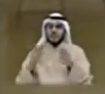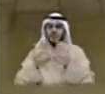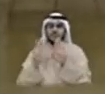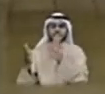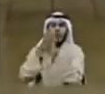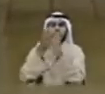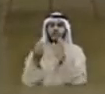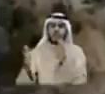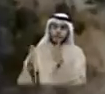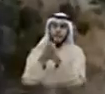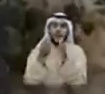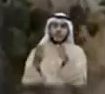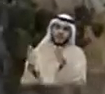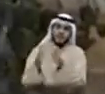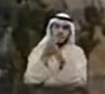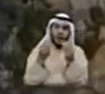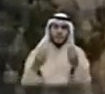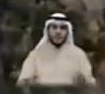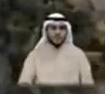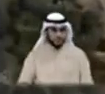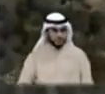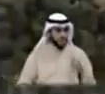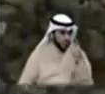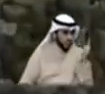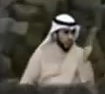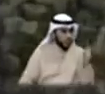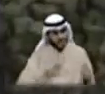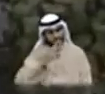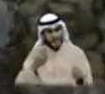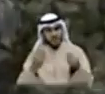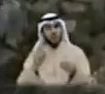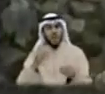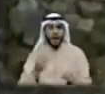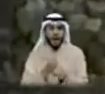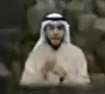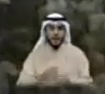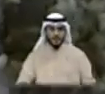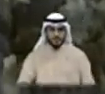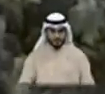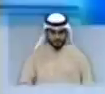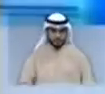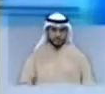الدراسة لتسليمها إلى وزارة المواصلات. مروة محرم، تلفزيون دولة الكويت.